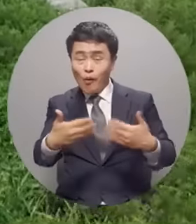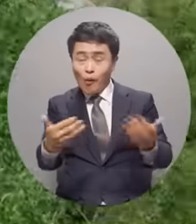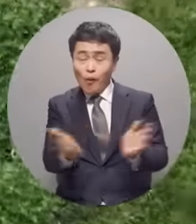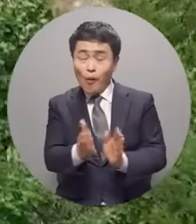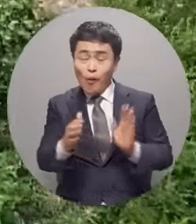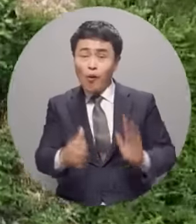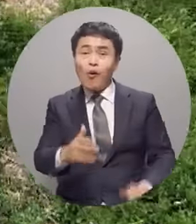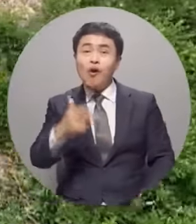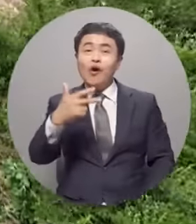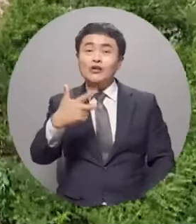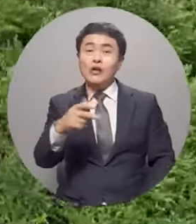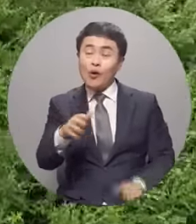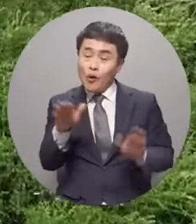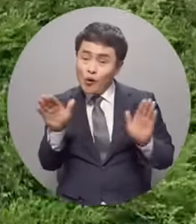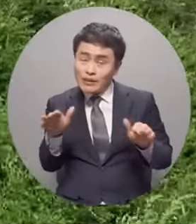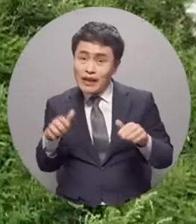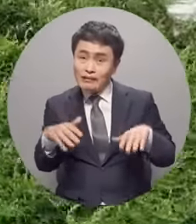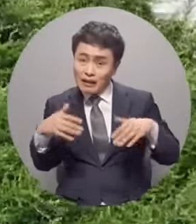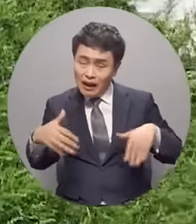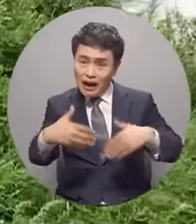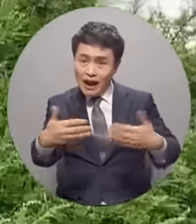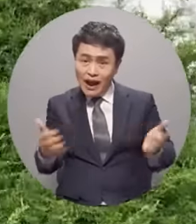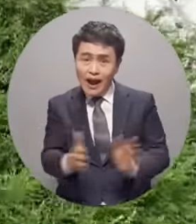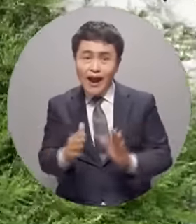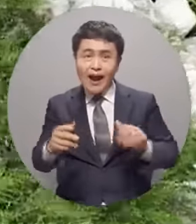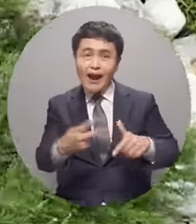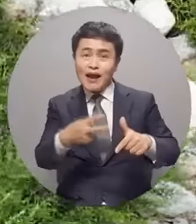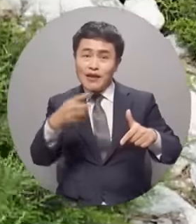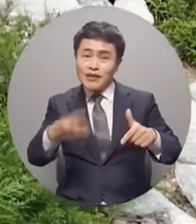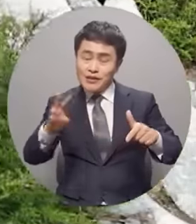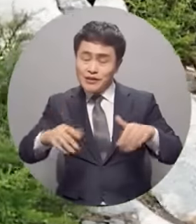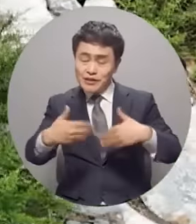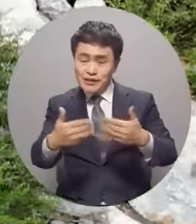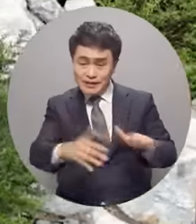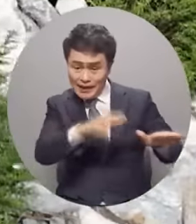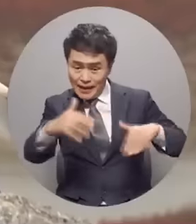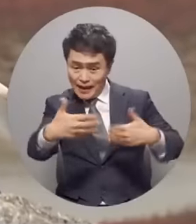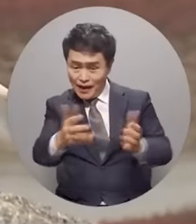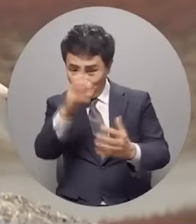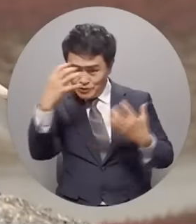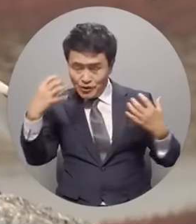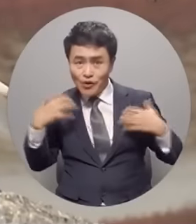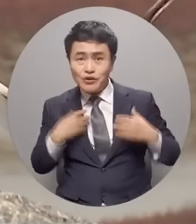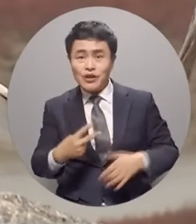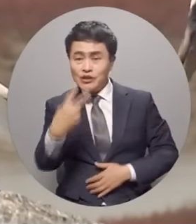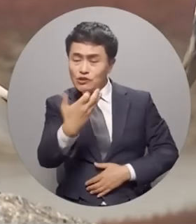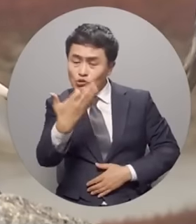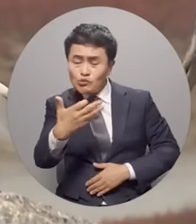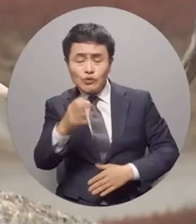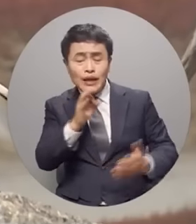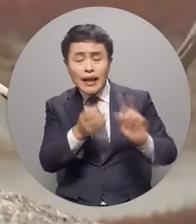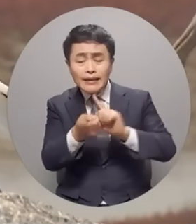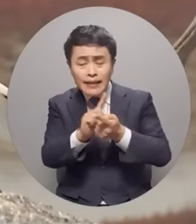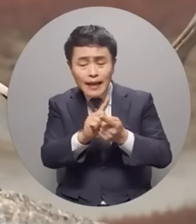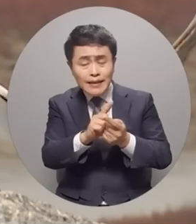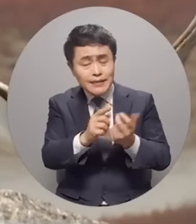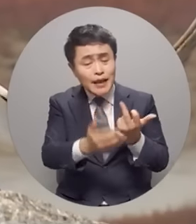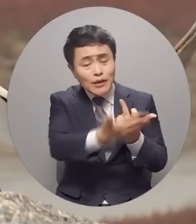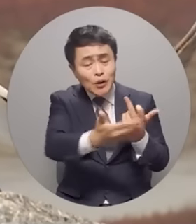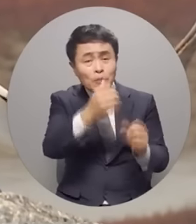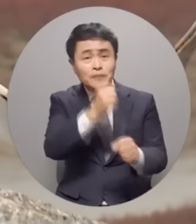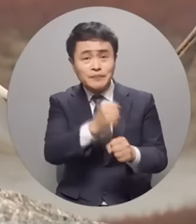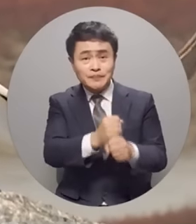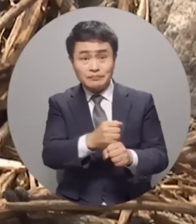악화되자 인천지방해양수산청이 2019년에 만든 대체 서식지입니다. 2022년에 처음 번식이